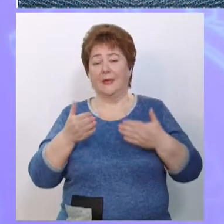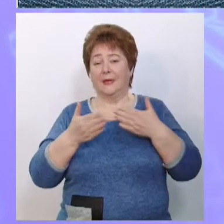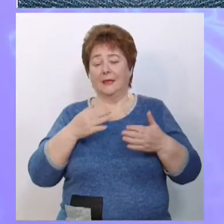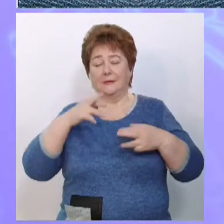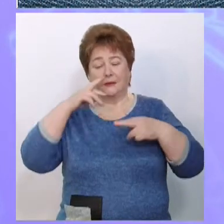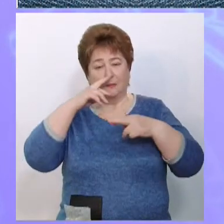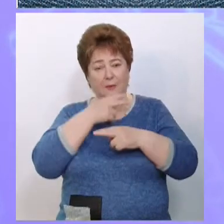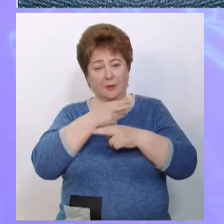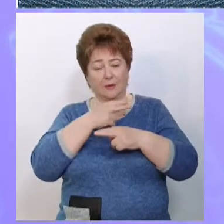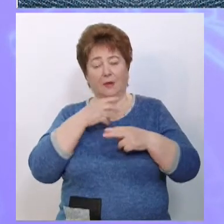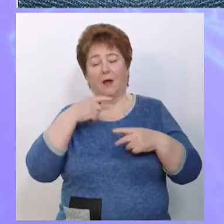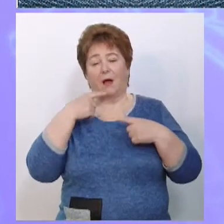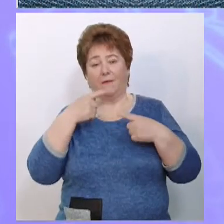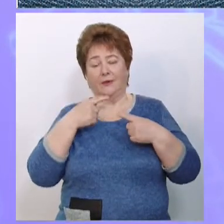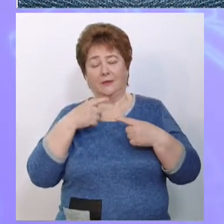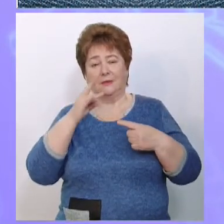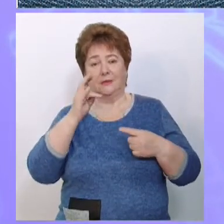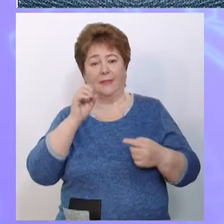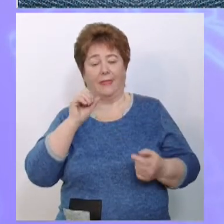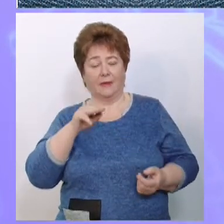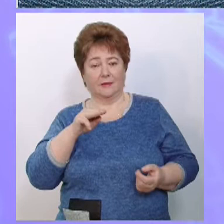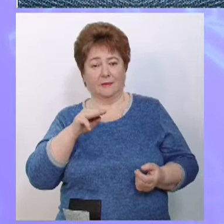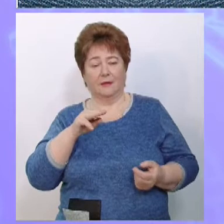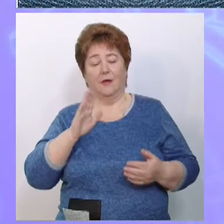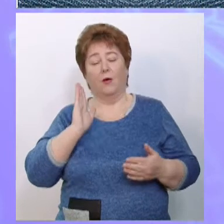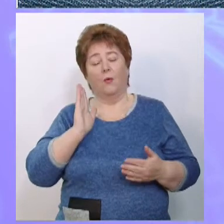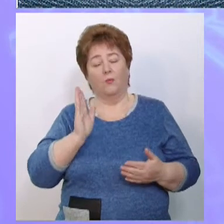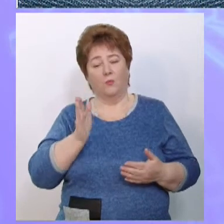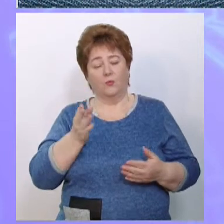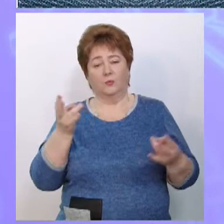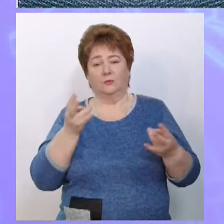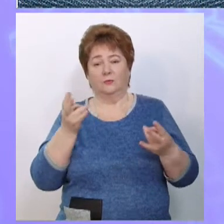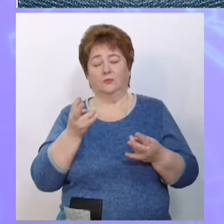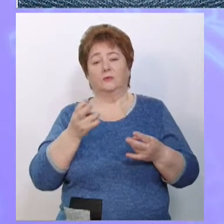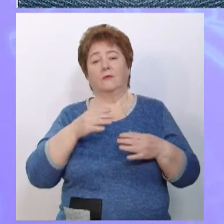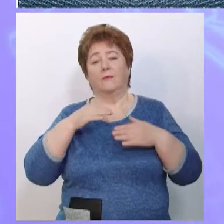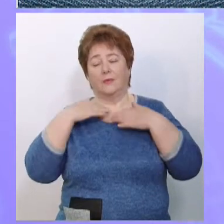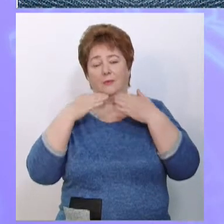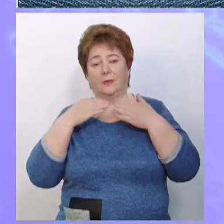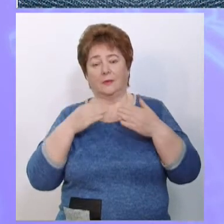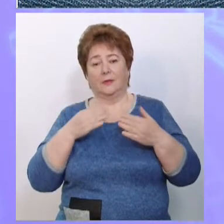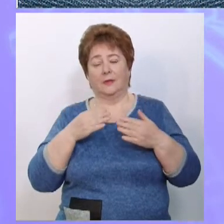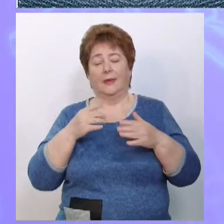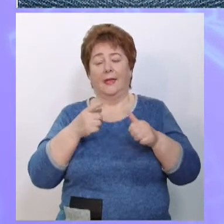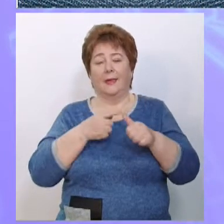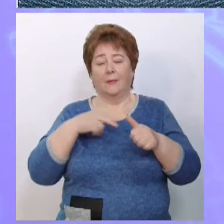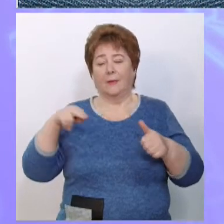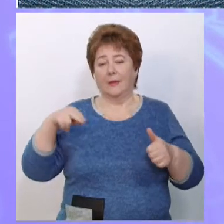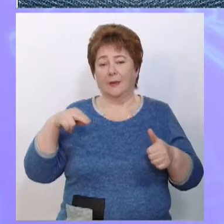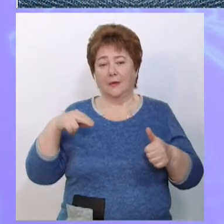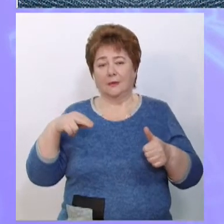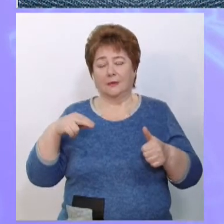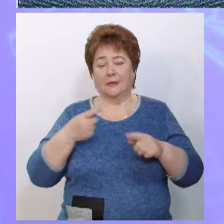Если неправильно, то «нет». Будьте внимательны. Имя